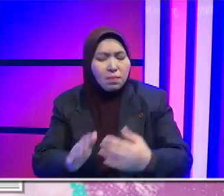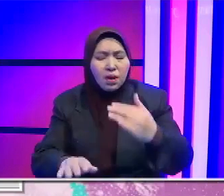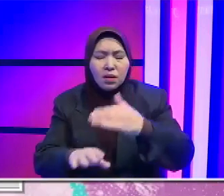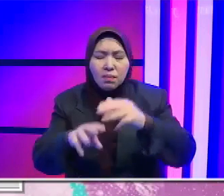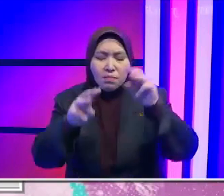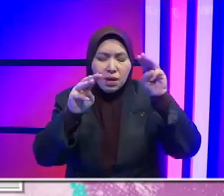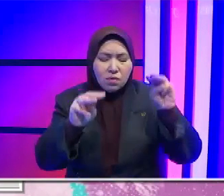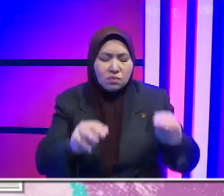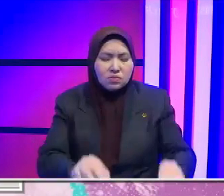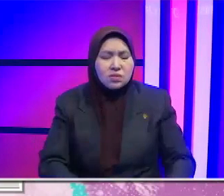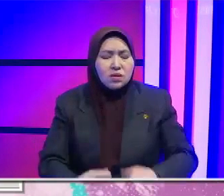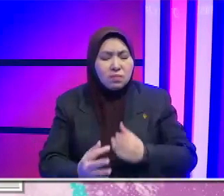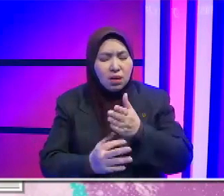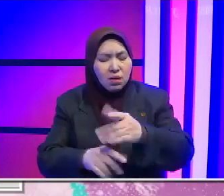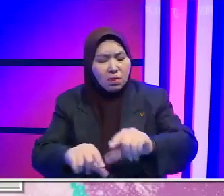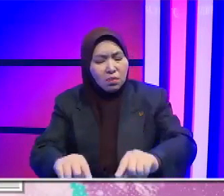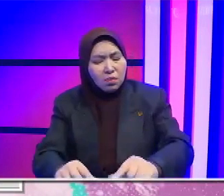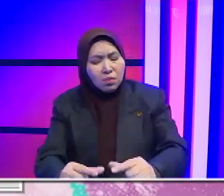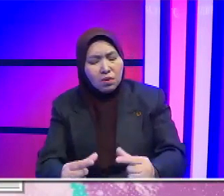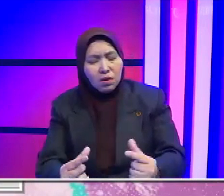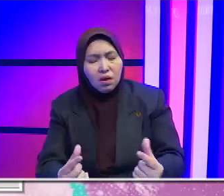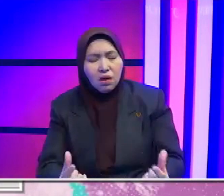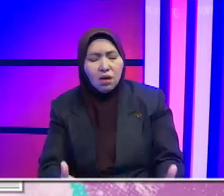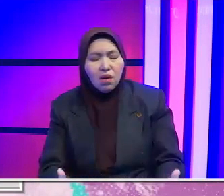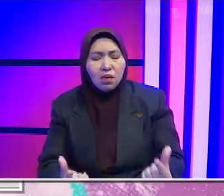ليذكروا فأبى